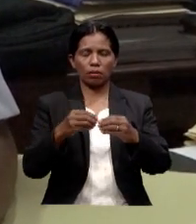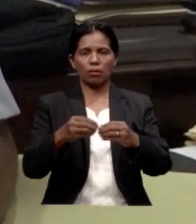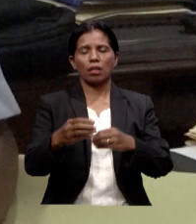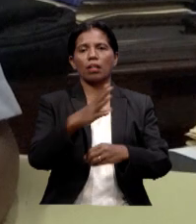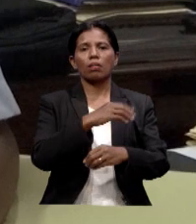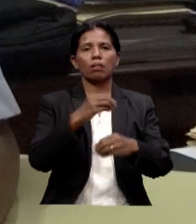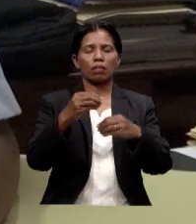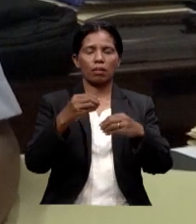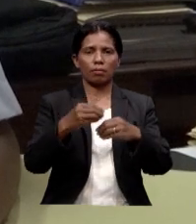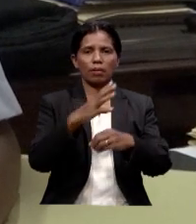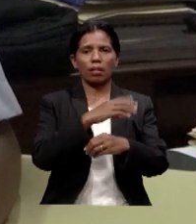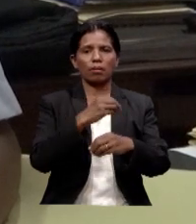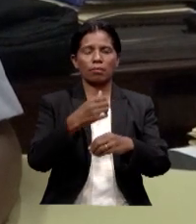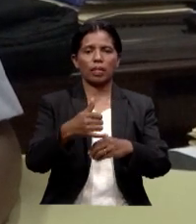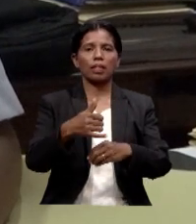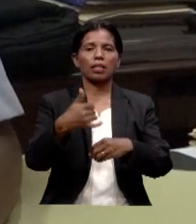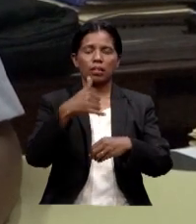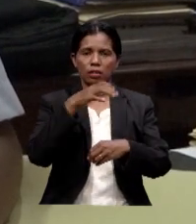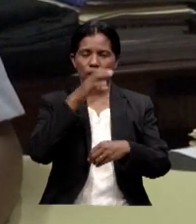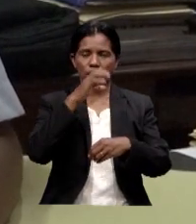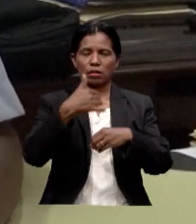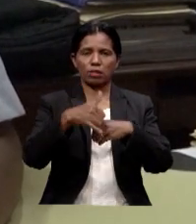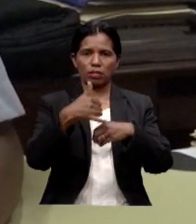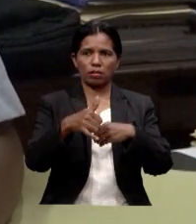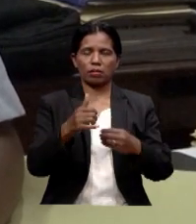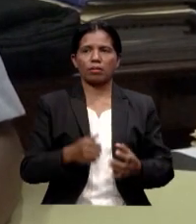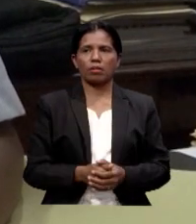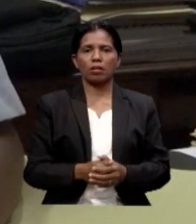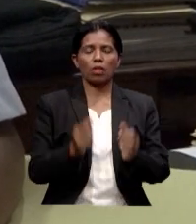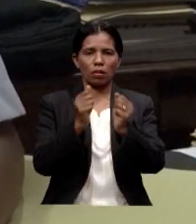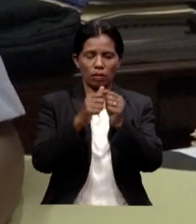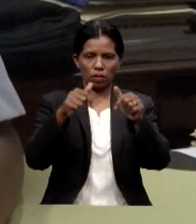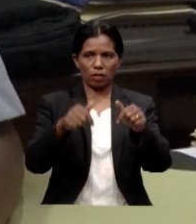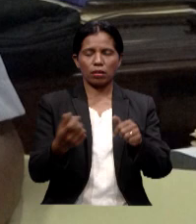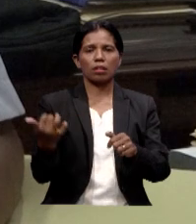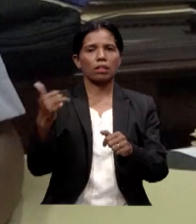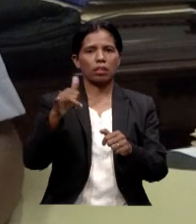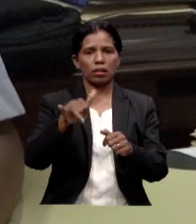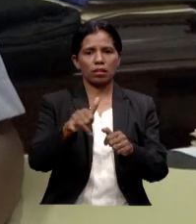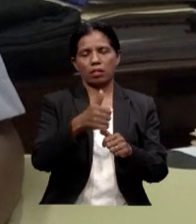ne tamane ni excise tax $3 per liter in town ho ida ne sira balu